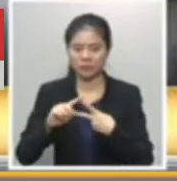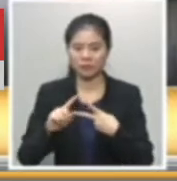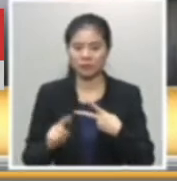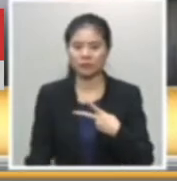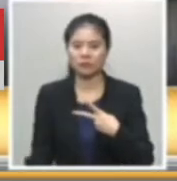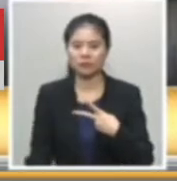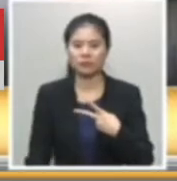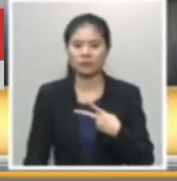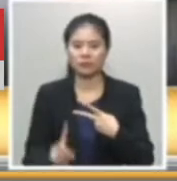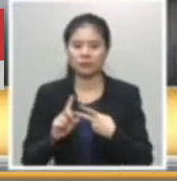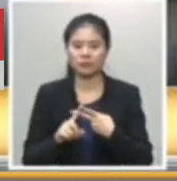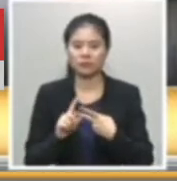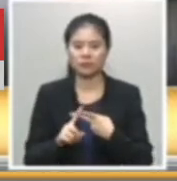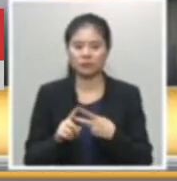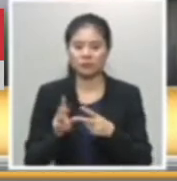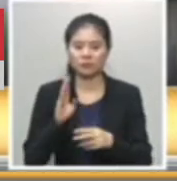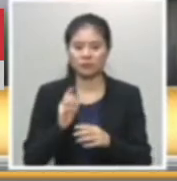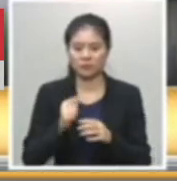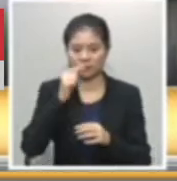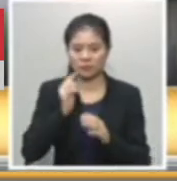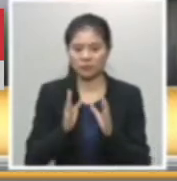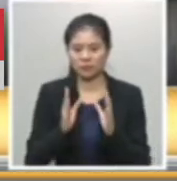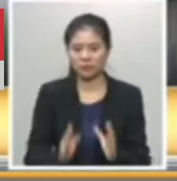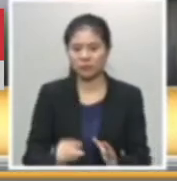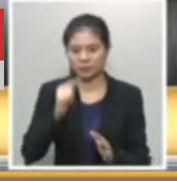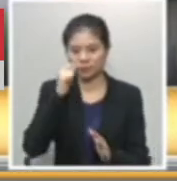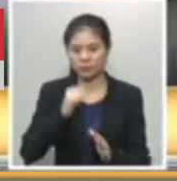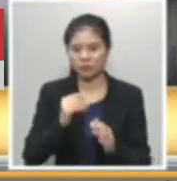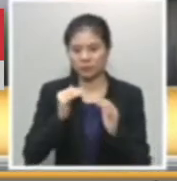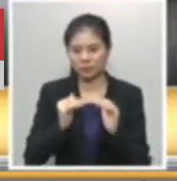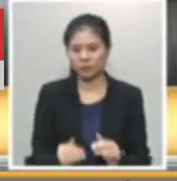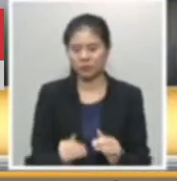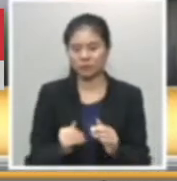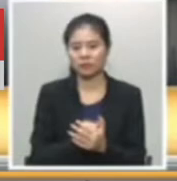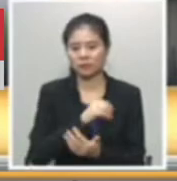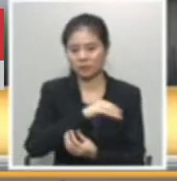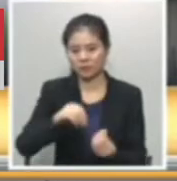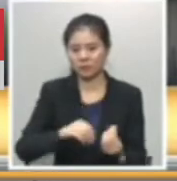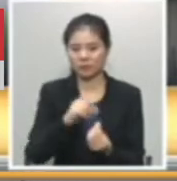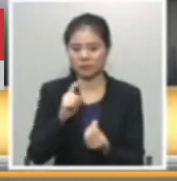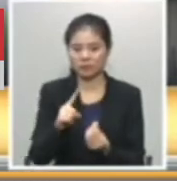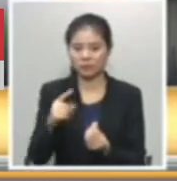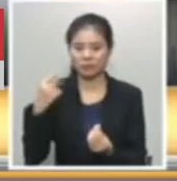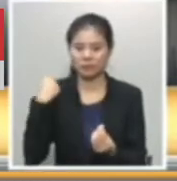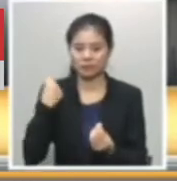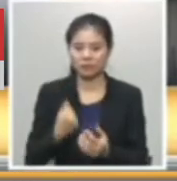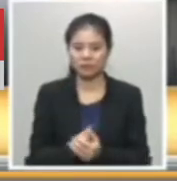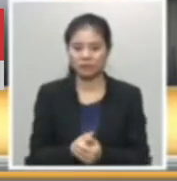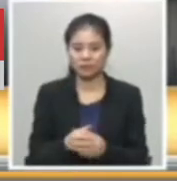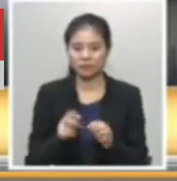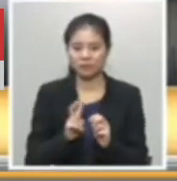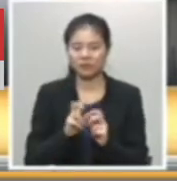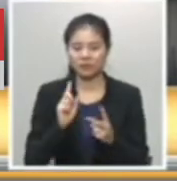กำลังซื้อของคนไทยลดลงข้อแรกก็เกิดจากพิษเศรษฐกิจนะครับแต่อัน